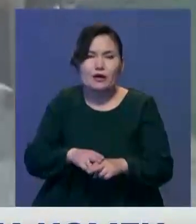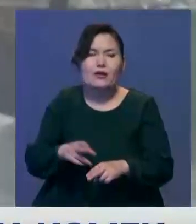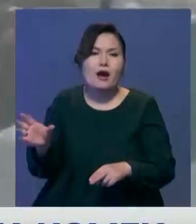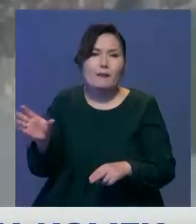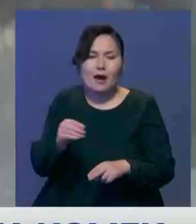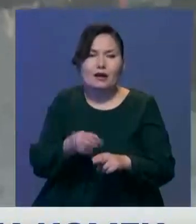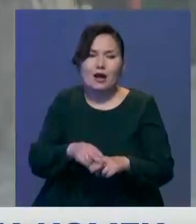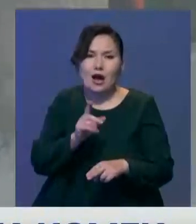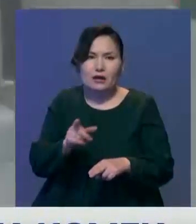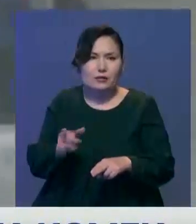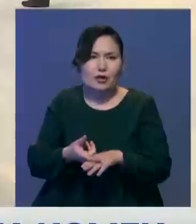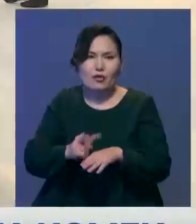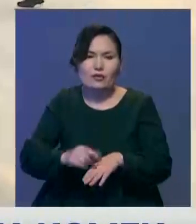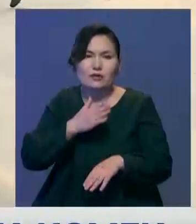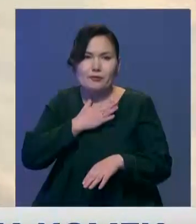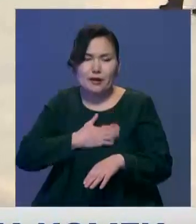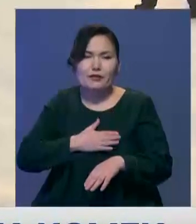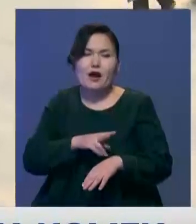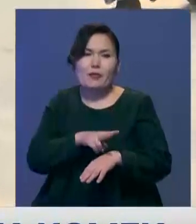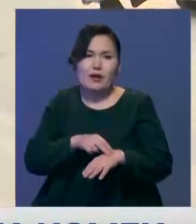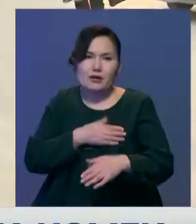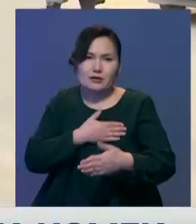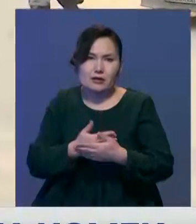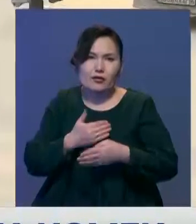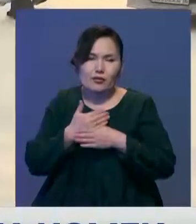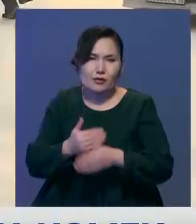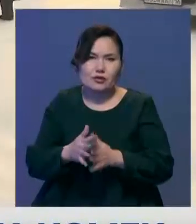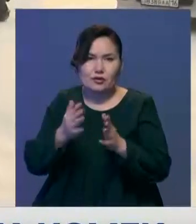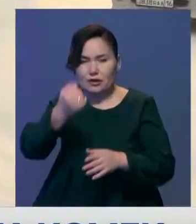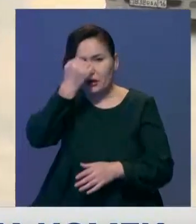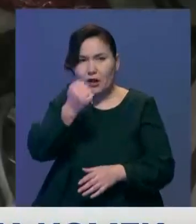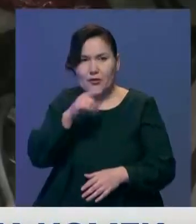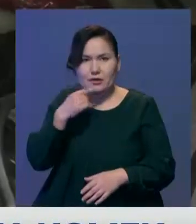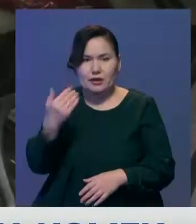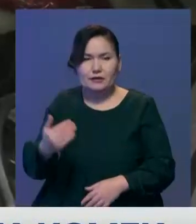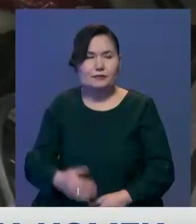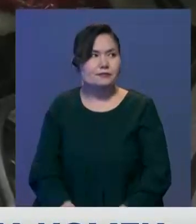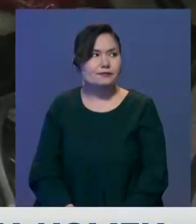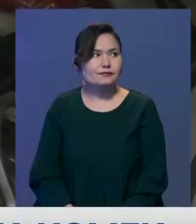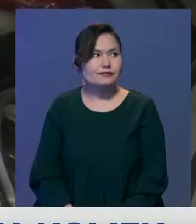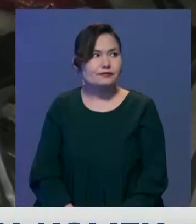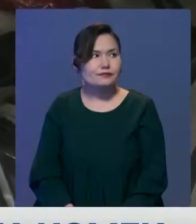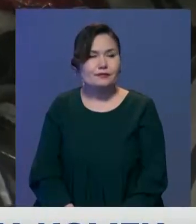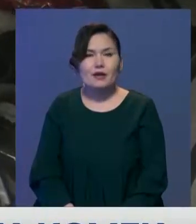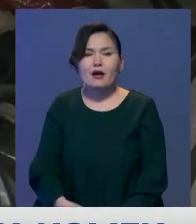көмек берушілердің кәсіби қызметкерлер екенін көріп, жылы көлікпен үйлеріне жетіп алуға асығады.